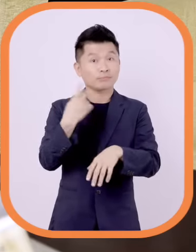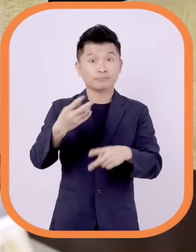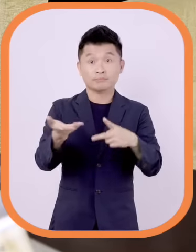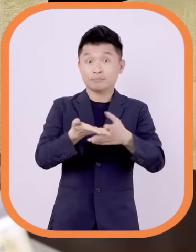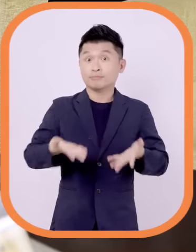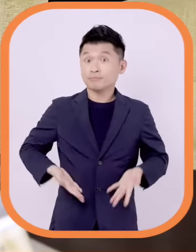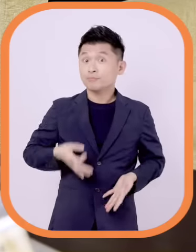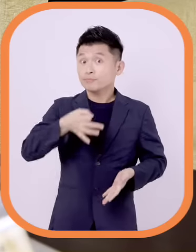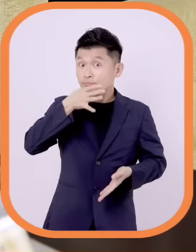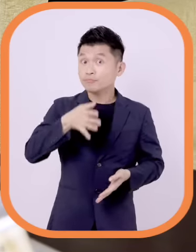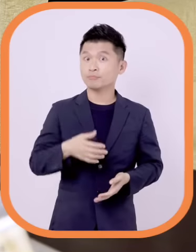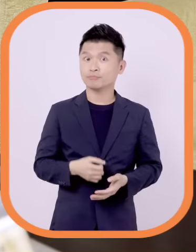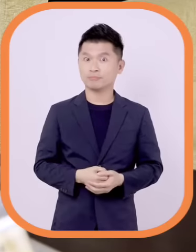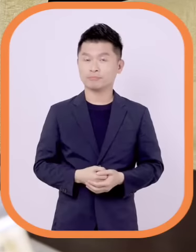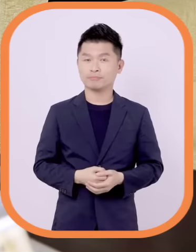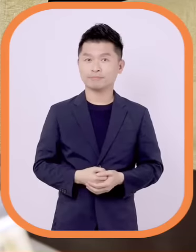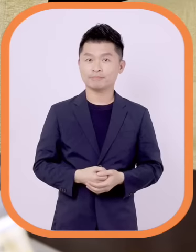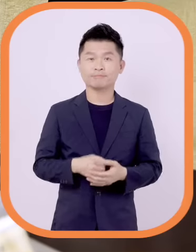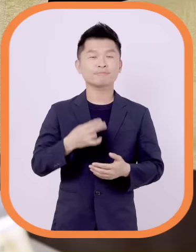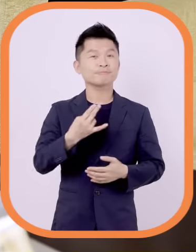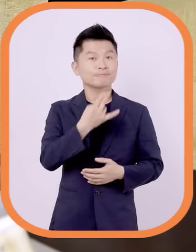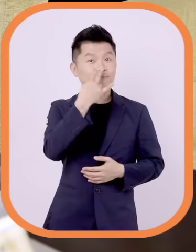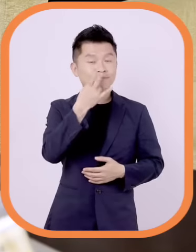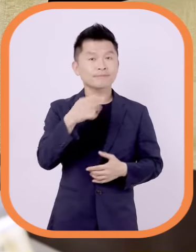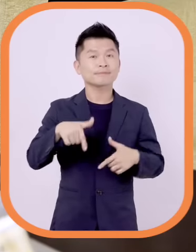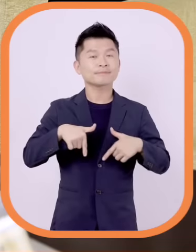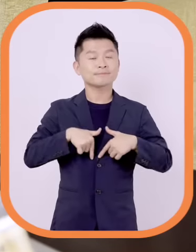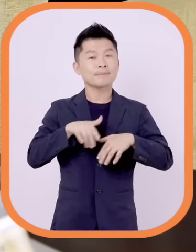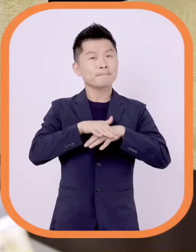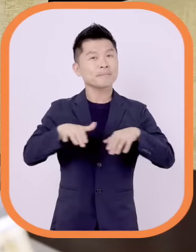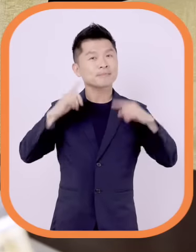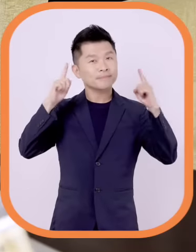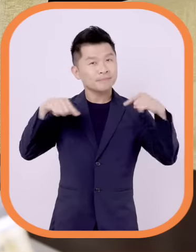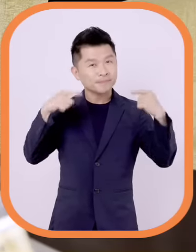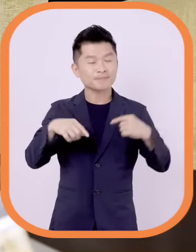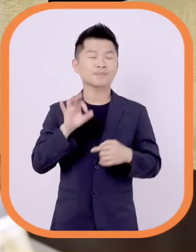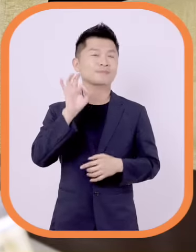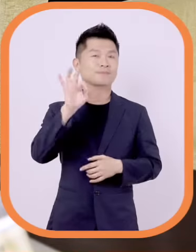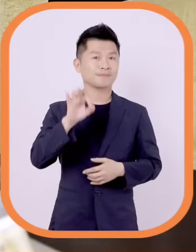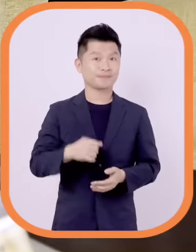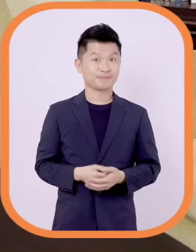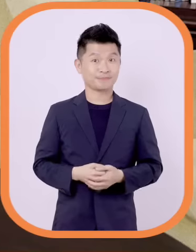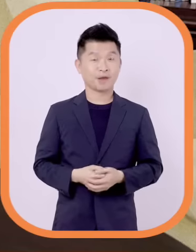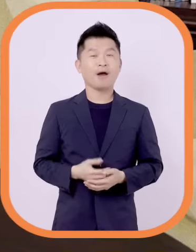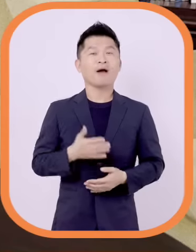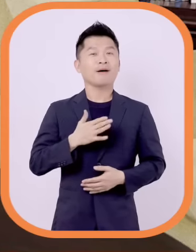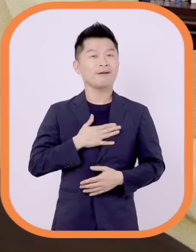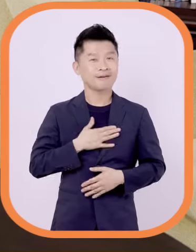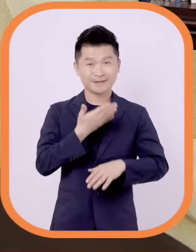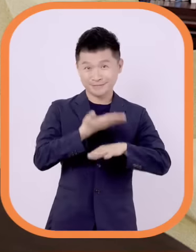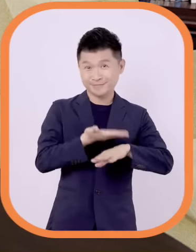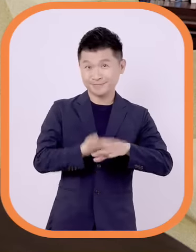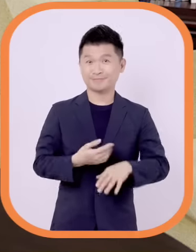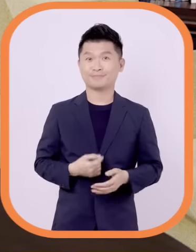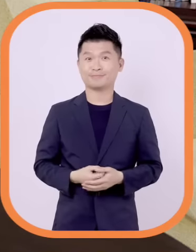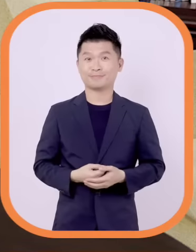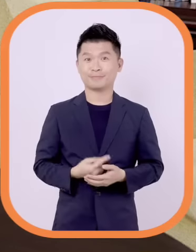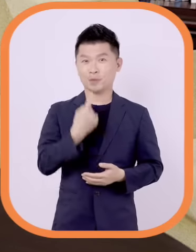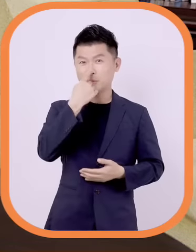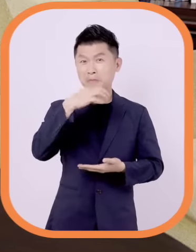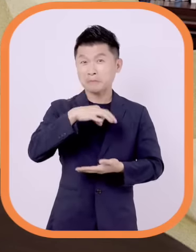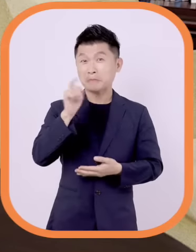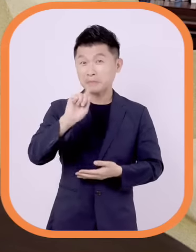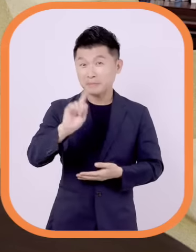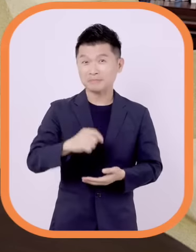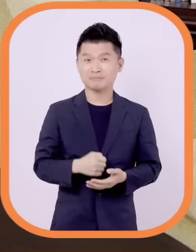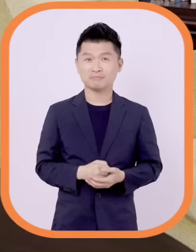会给大家足够的休息时间，所以淑芳阿姨只要保持平常心就 OK 咯。 安尼我就放心了啦，我